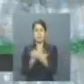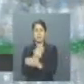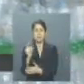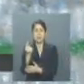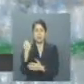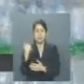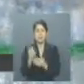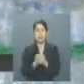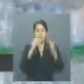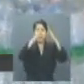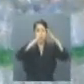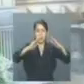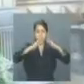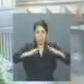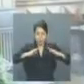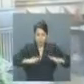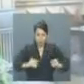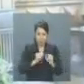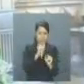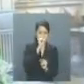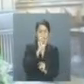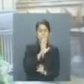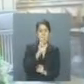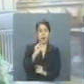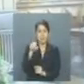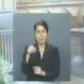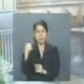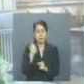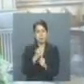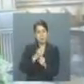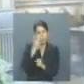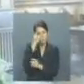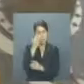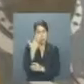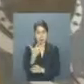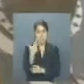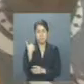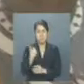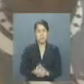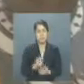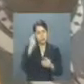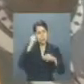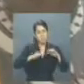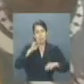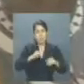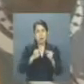ยักษ์นี้มีความสูง5เมตรใช้เวลาในการประดิษฐ์3วันซึ่งคาดว่าจะเสร็จสมบูรณ์ภายใน 2-3 วัน